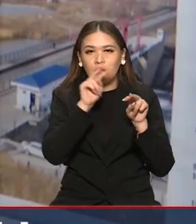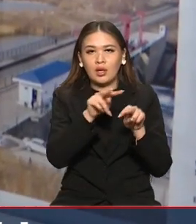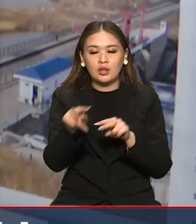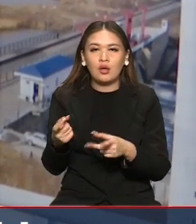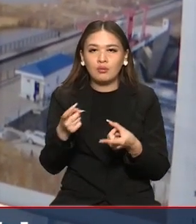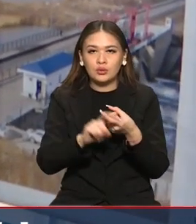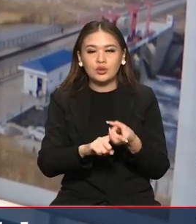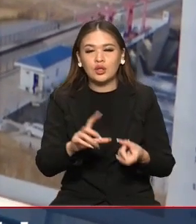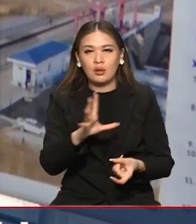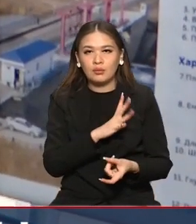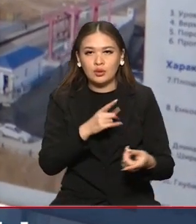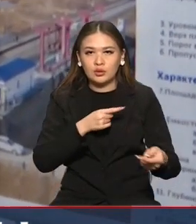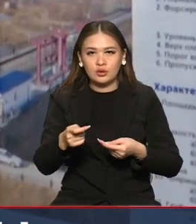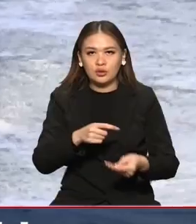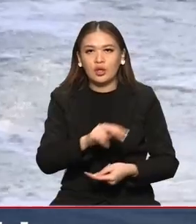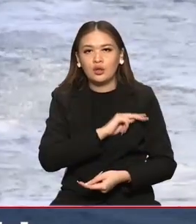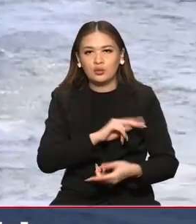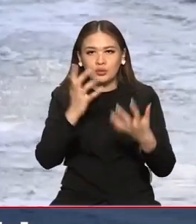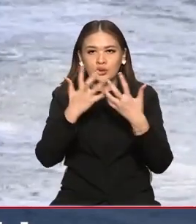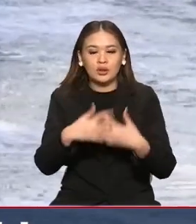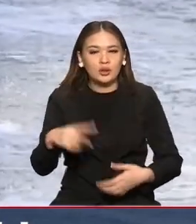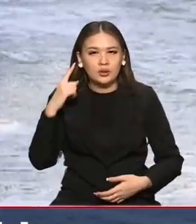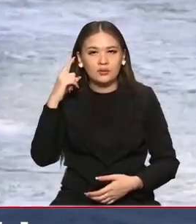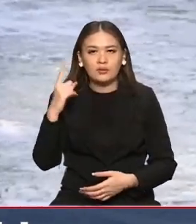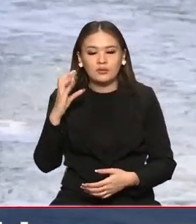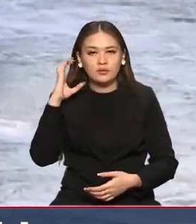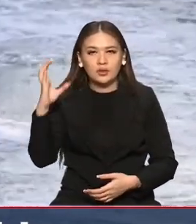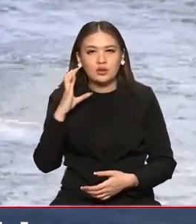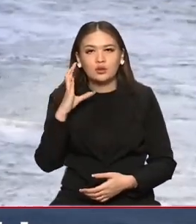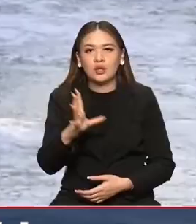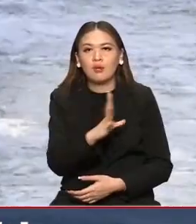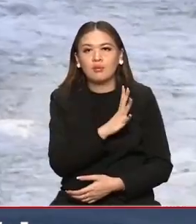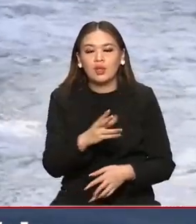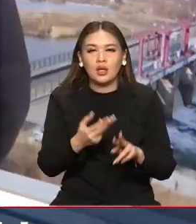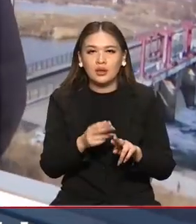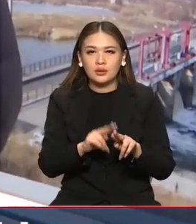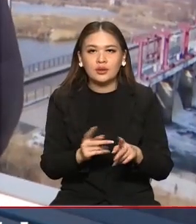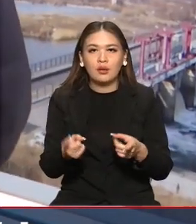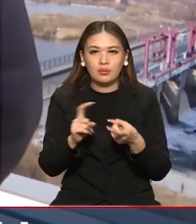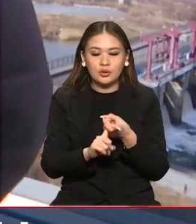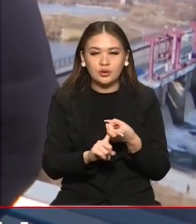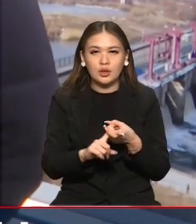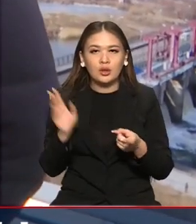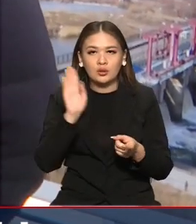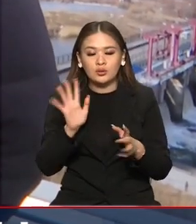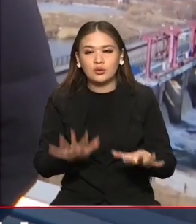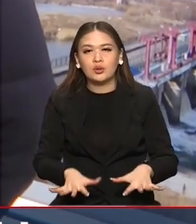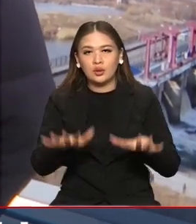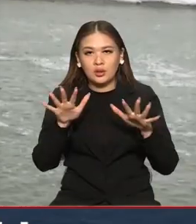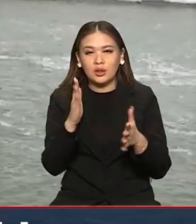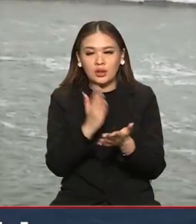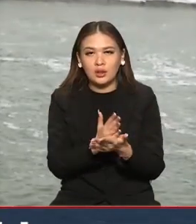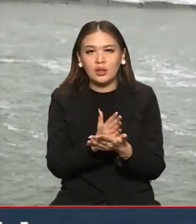жүргізіп жатқан жұмыстары туралы есептерін тыңдады. Өздеріңіз білесіздер, еліміз бойынша су тасқыны болып жатыр қазір